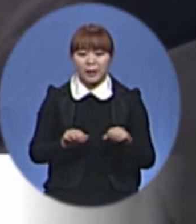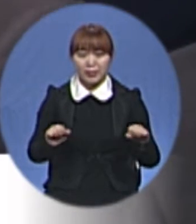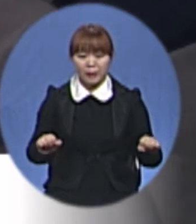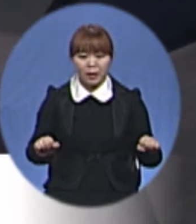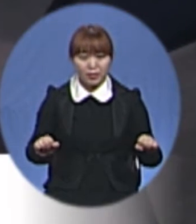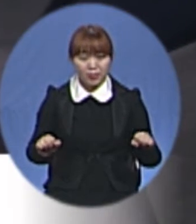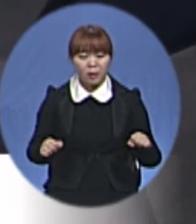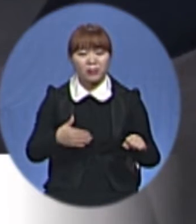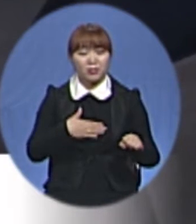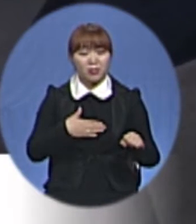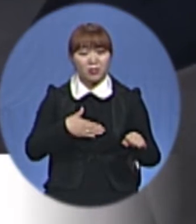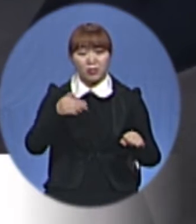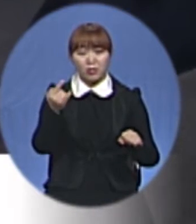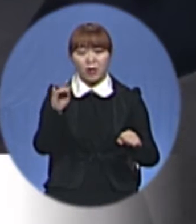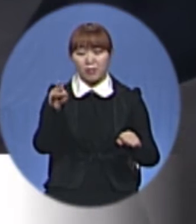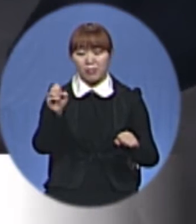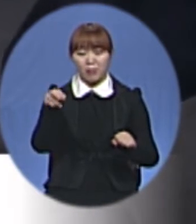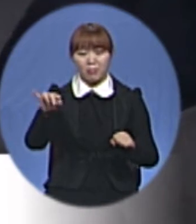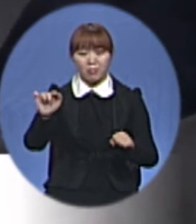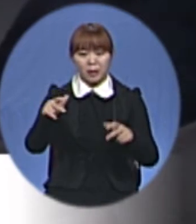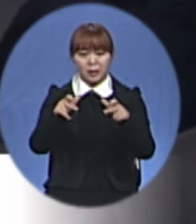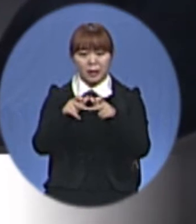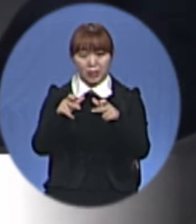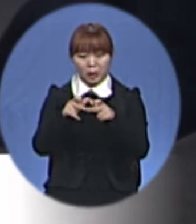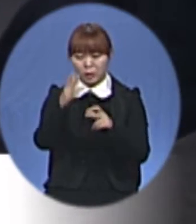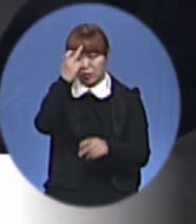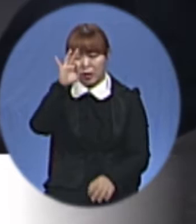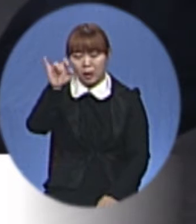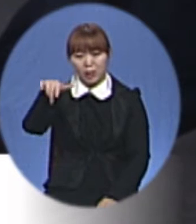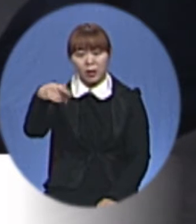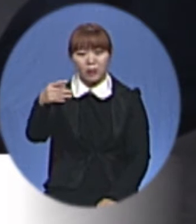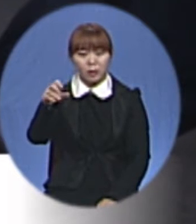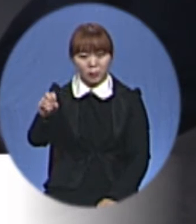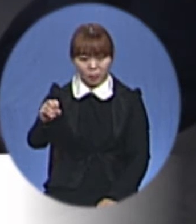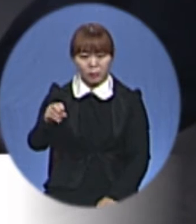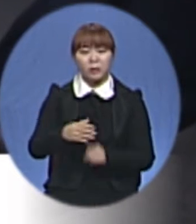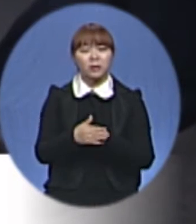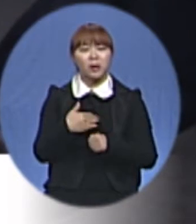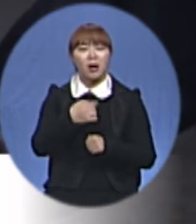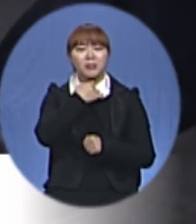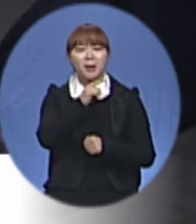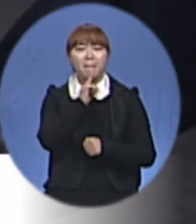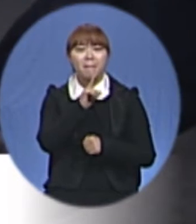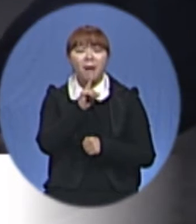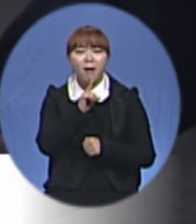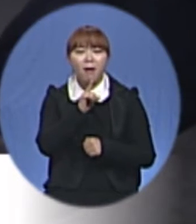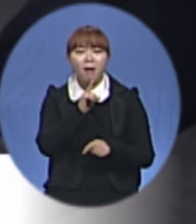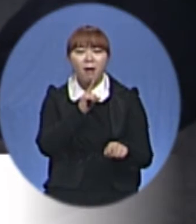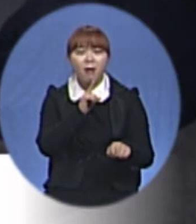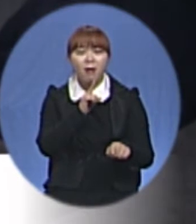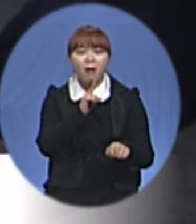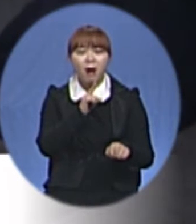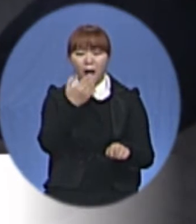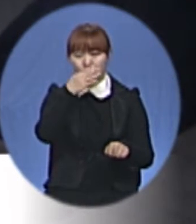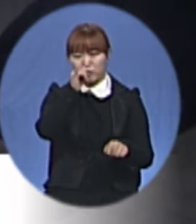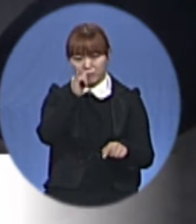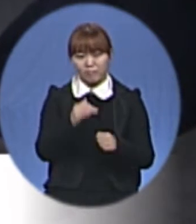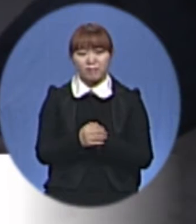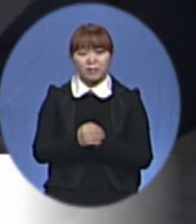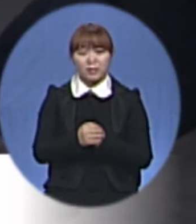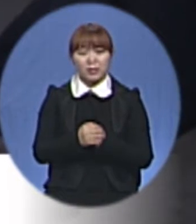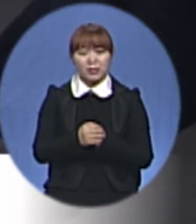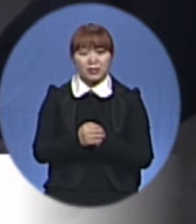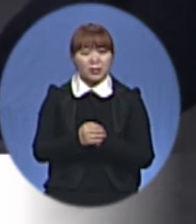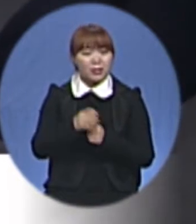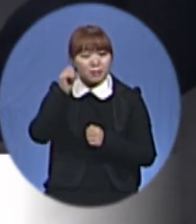안녕하세요. 저는 뇌병변 장애인 최인종이라고 합니다. 저는 하고 싶은 말을 할 수가 있습니다.